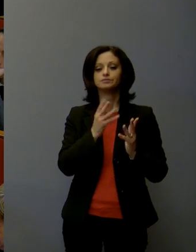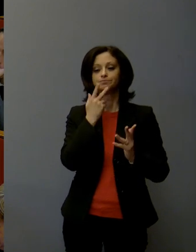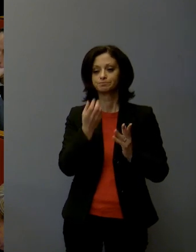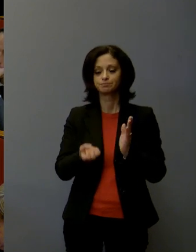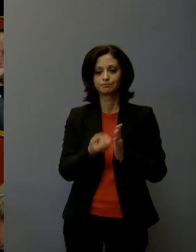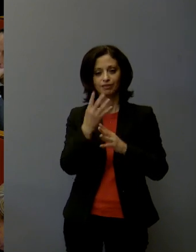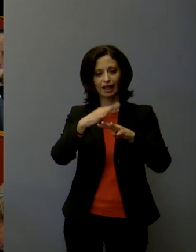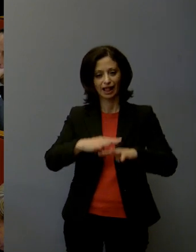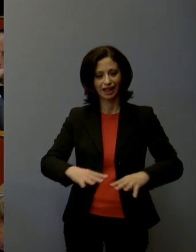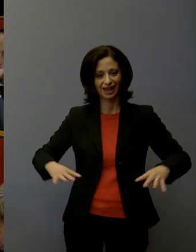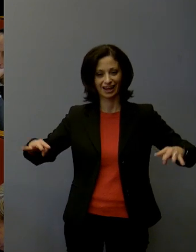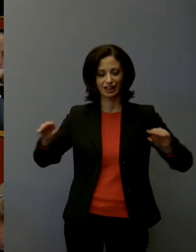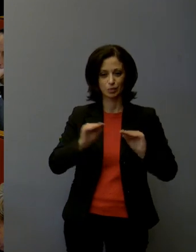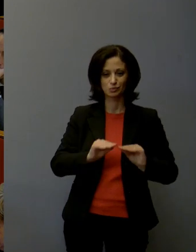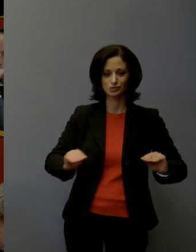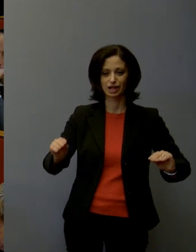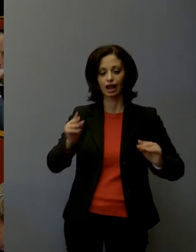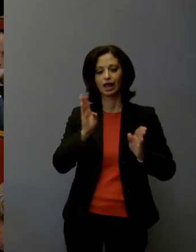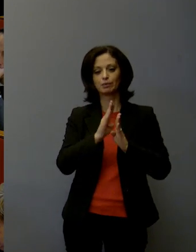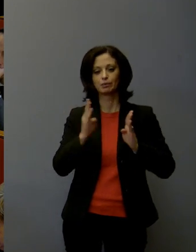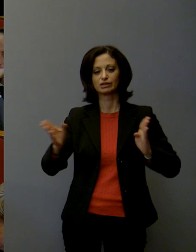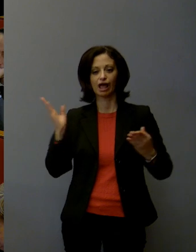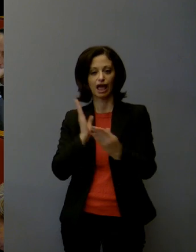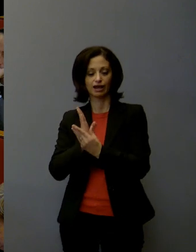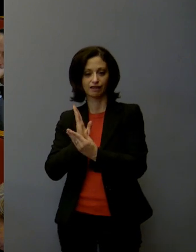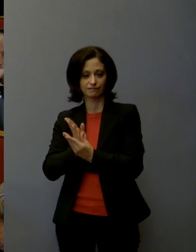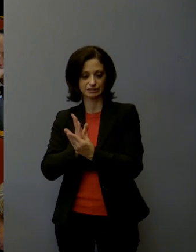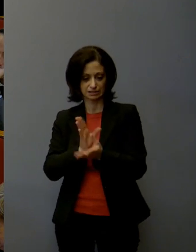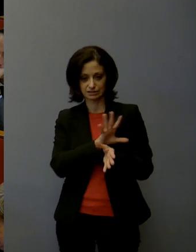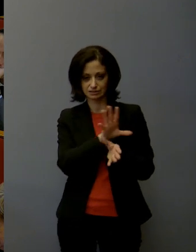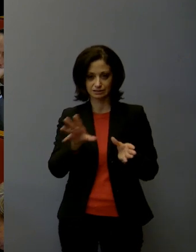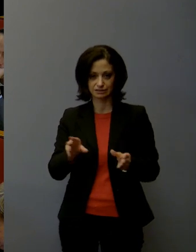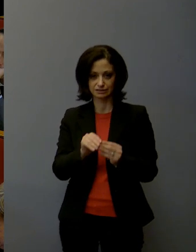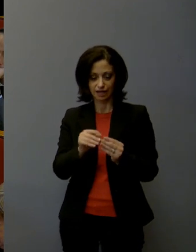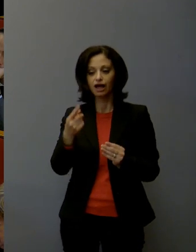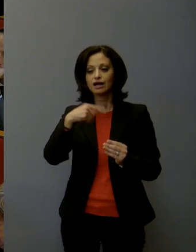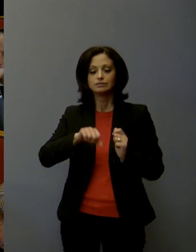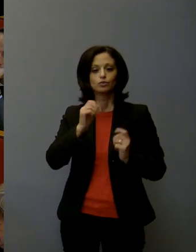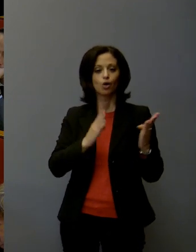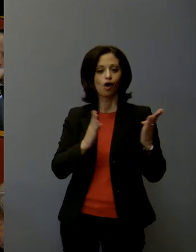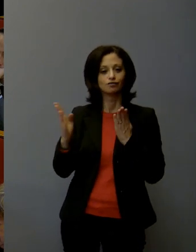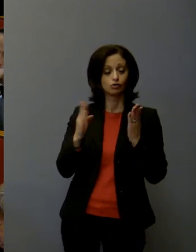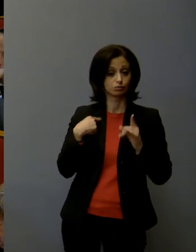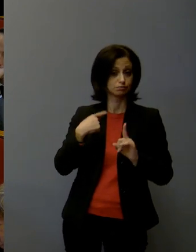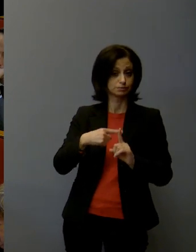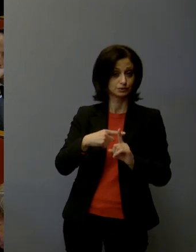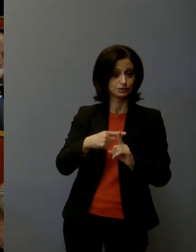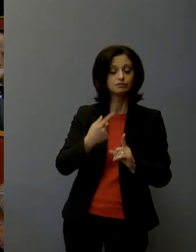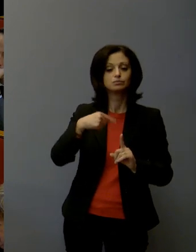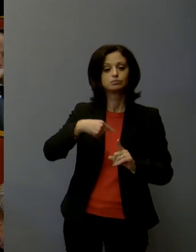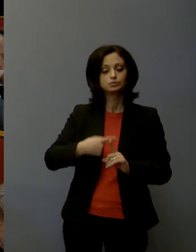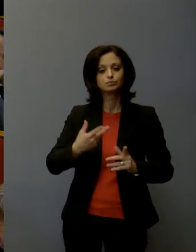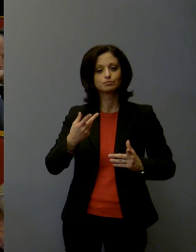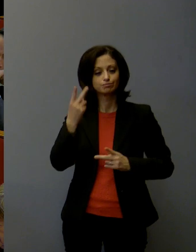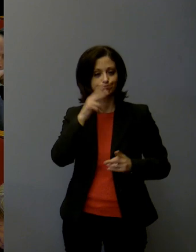creare una rete museale bibliotecaria e archivistica che possa in qualche maniera per mettere un confronto propositivo e la ricerca di